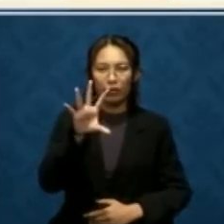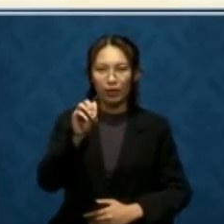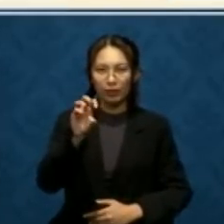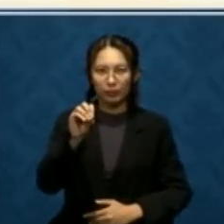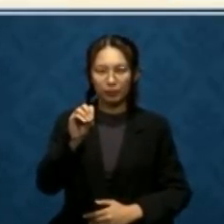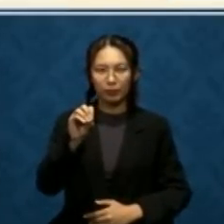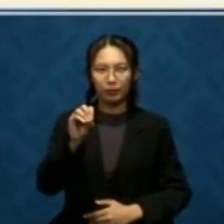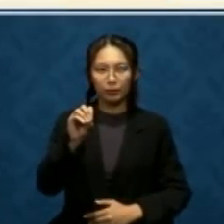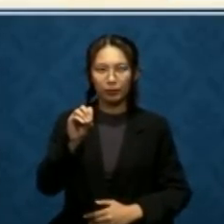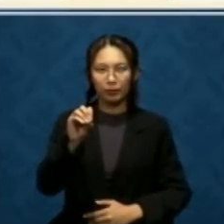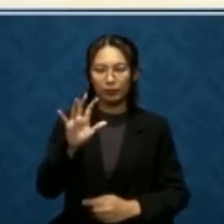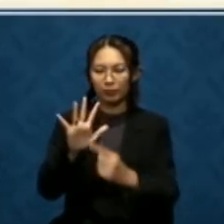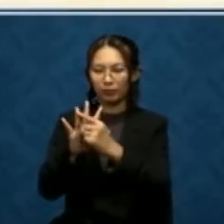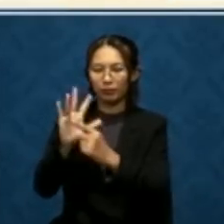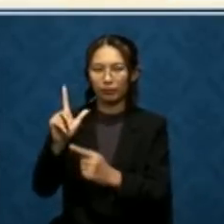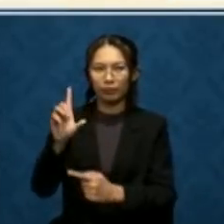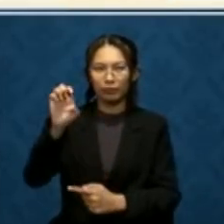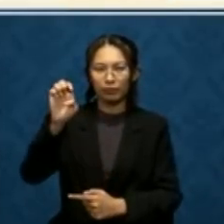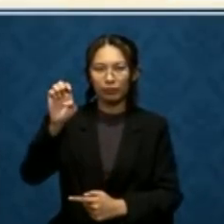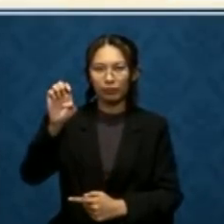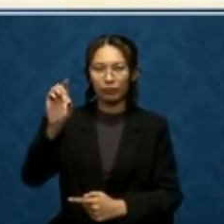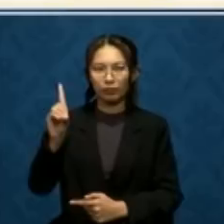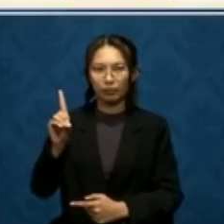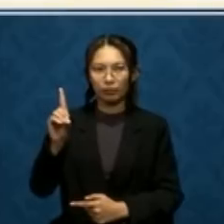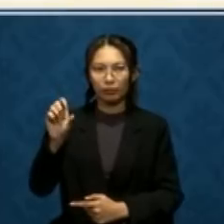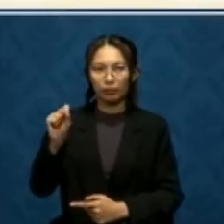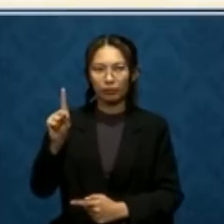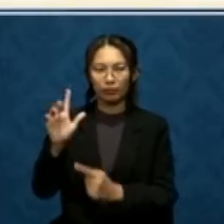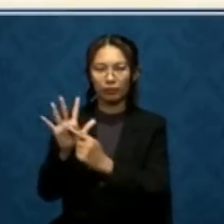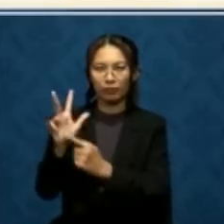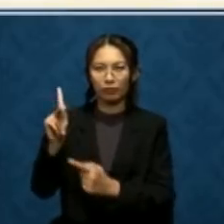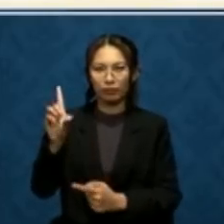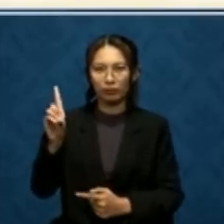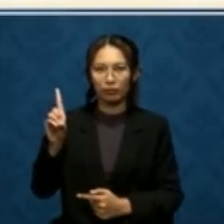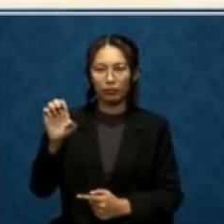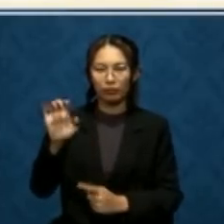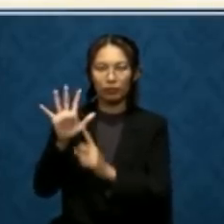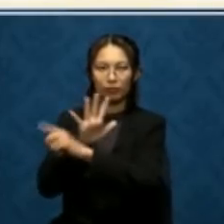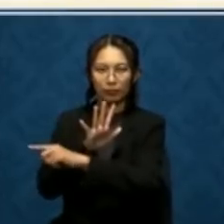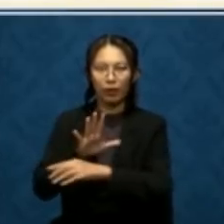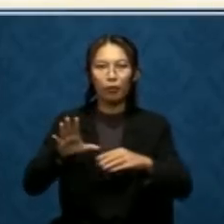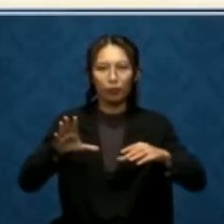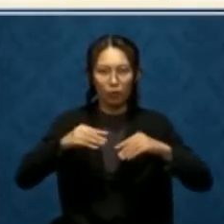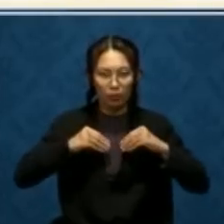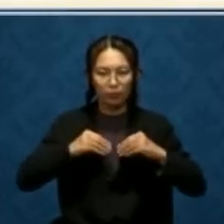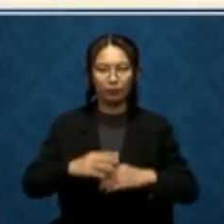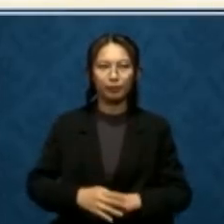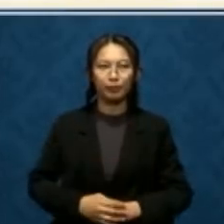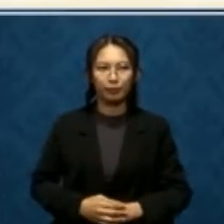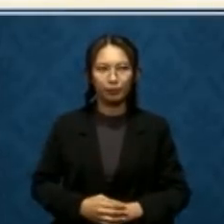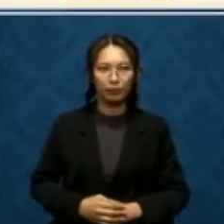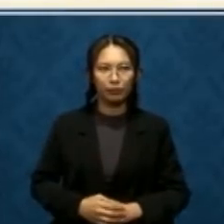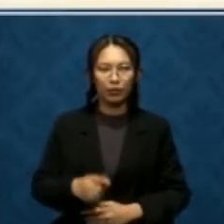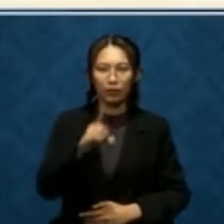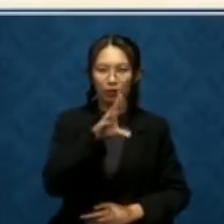เพื่อไทยแล้วก็การเมืองในสวเกิดขึ้นพร้อมๆกันในวันที่22สิงหาคมอ าจารย์คิดว่าเชื่อมโยงกันหมด เชื่อมโยงกันหมดครับ อาจารย์กิติทัศน์ล่ะคะมอง